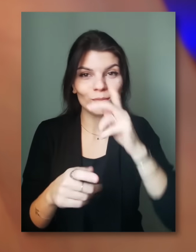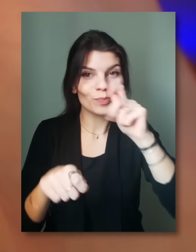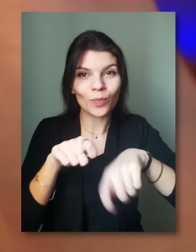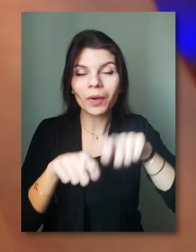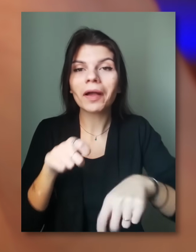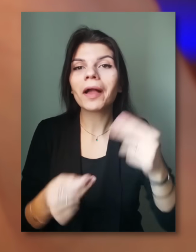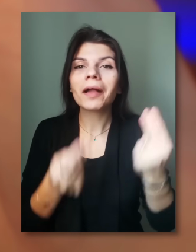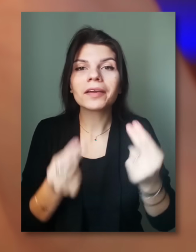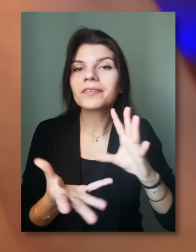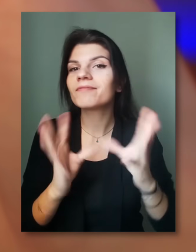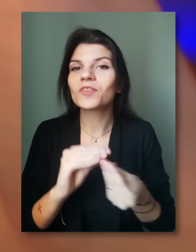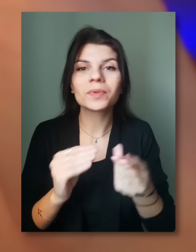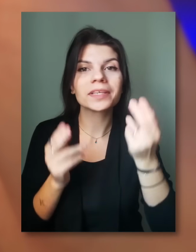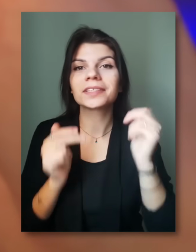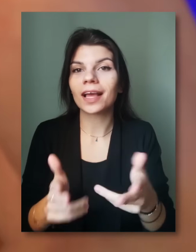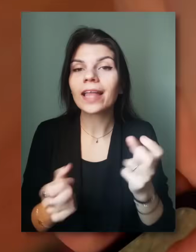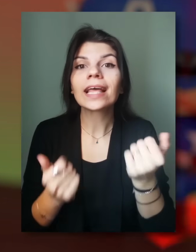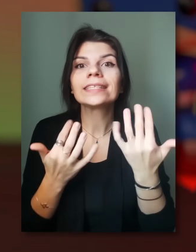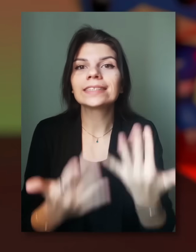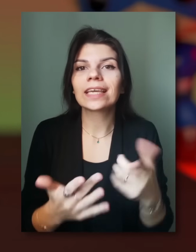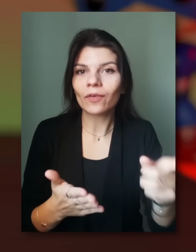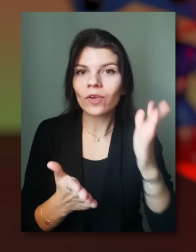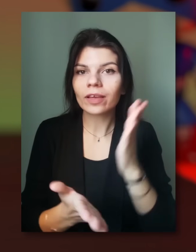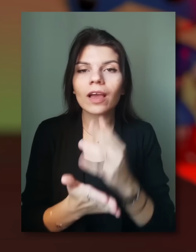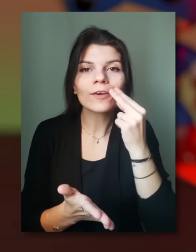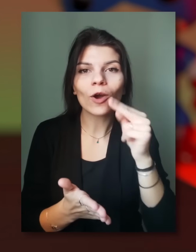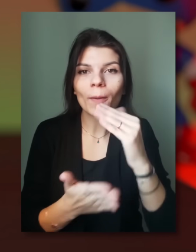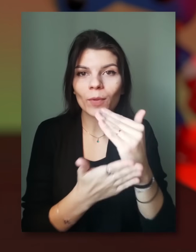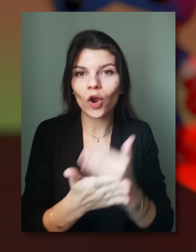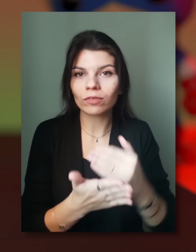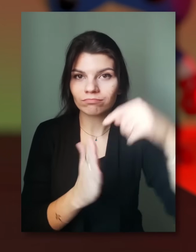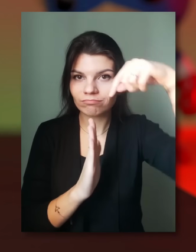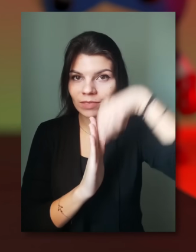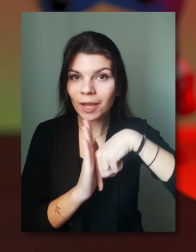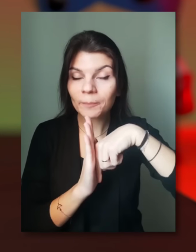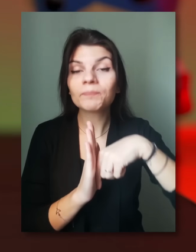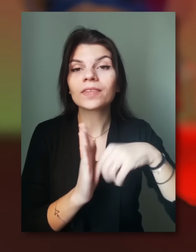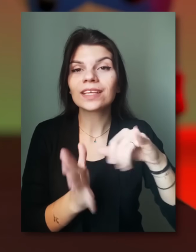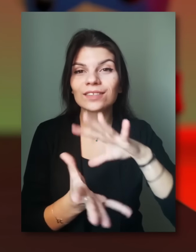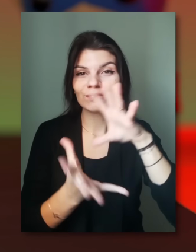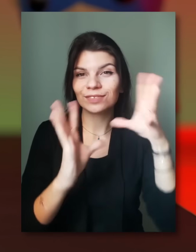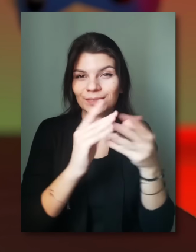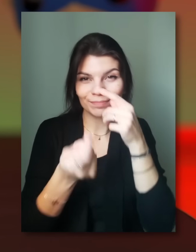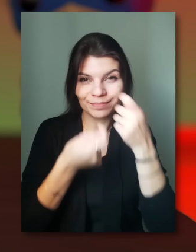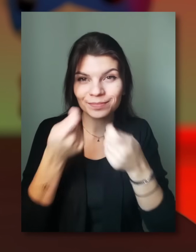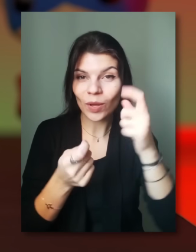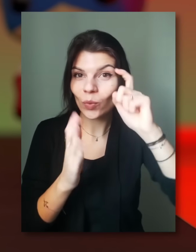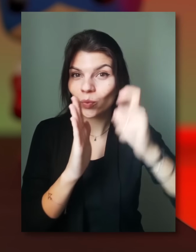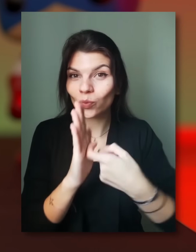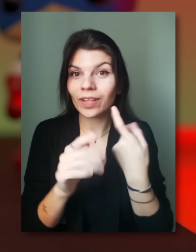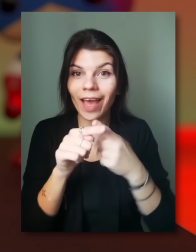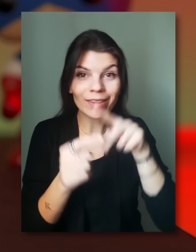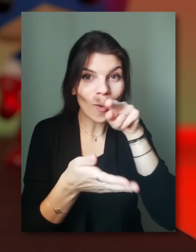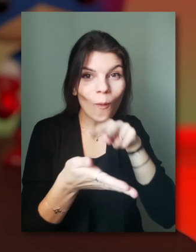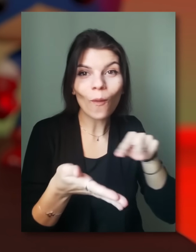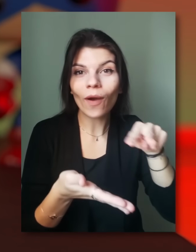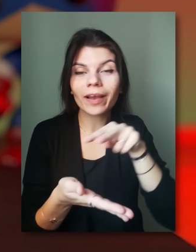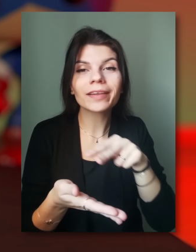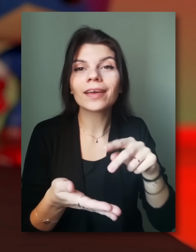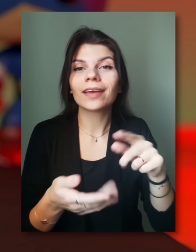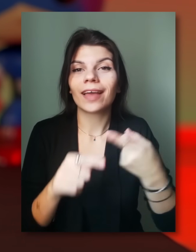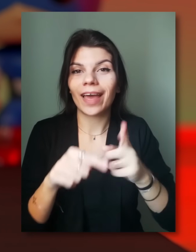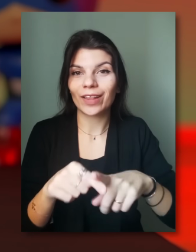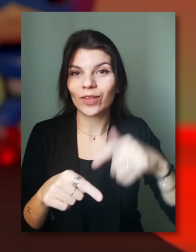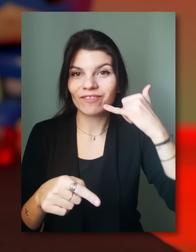оглядімипротестуємо ігровупродуктивністьцьогоновогопристрою, подивимося,наскількихорошейогопрограмнезабезпечення,а провсііншінюансивидізнаєтеся